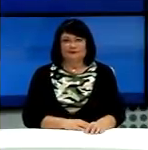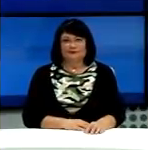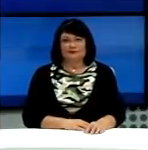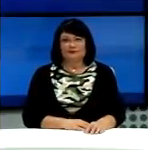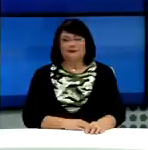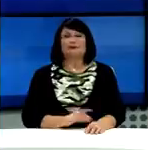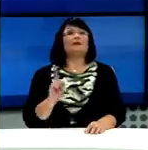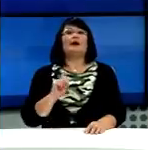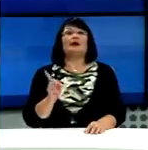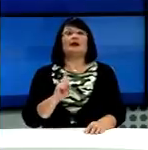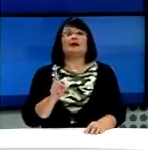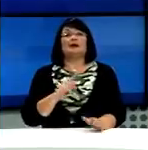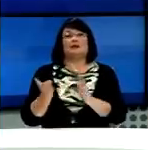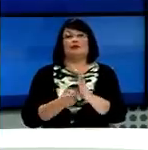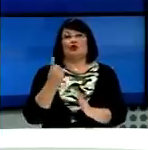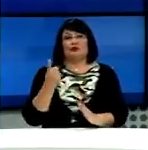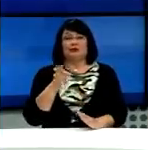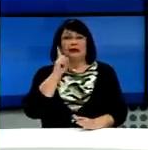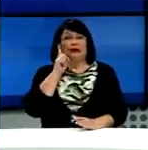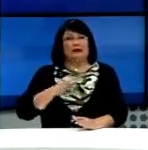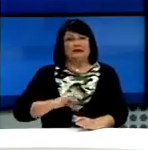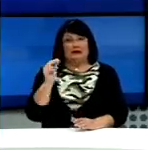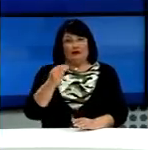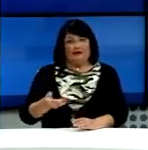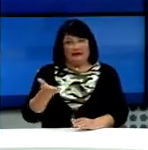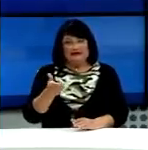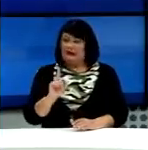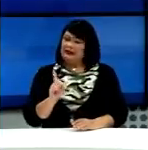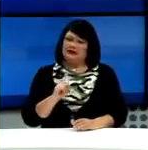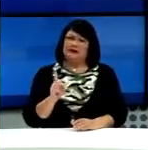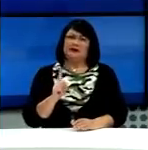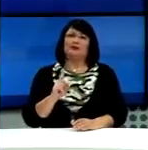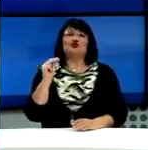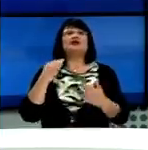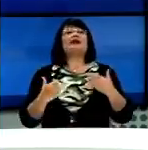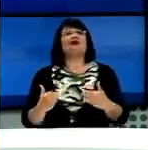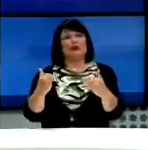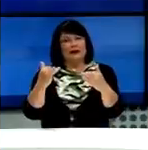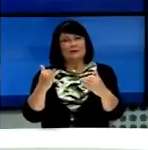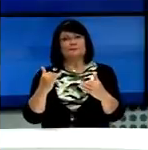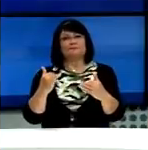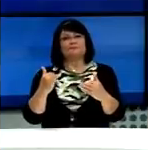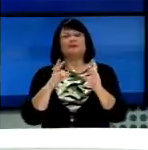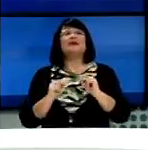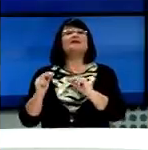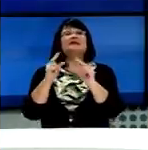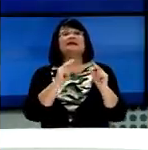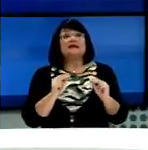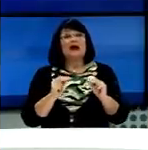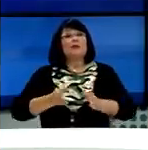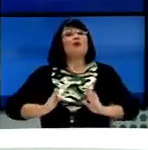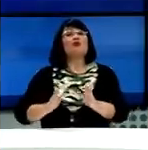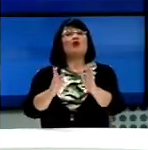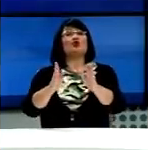Δεν είναι η πρώτη φορά, κυρίες και κύριοι συνάδελφοι, που στη Βουλή συζητάμε για την πορεία